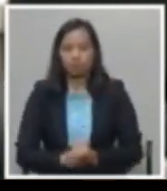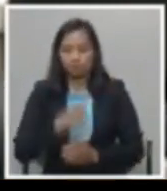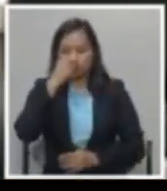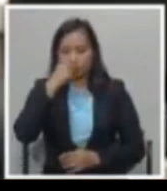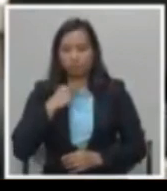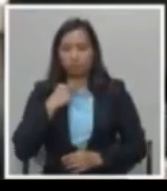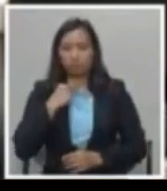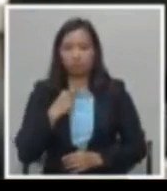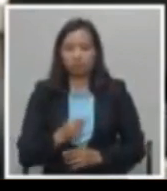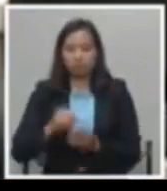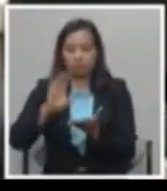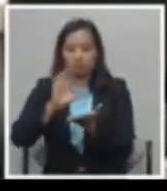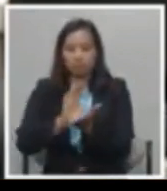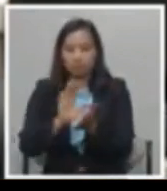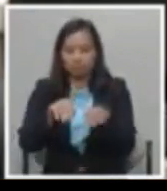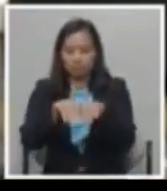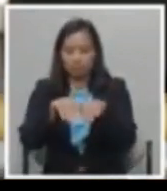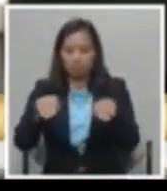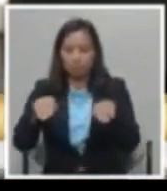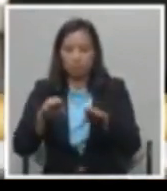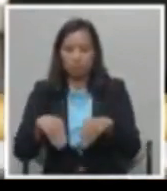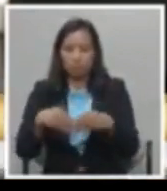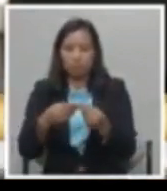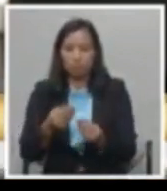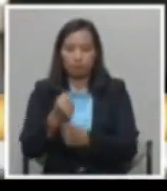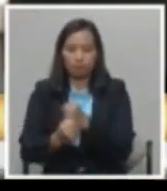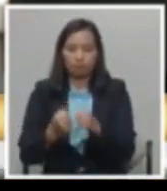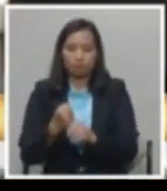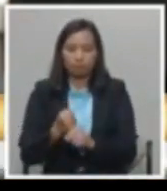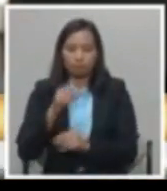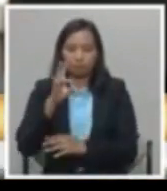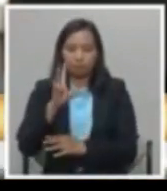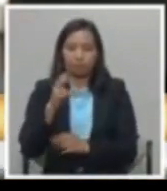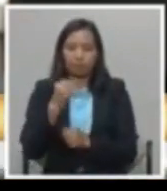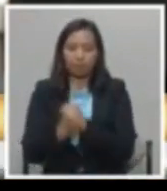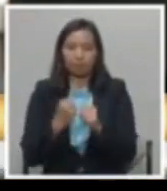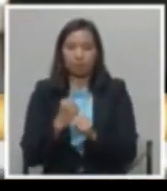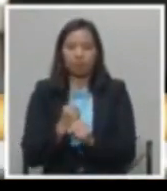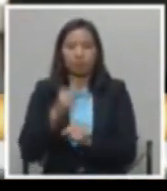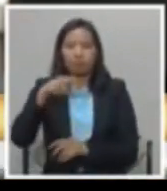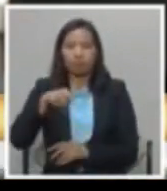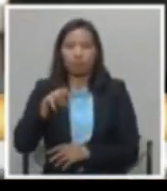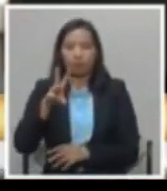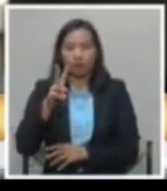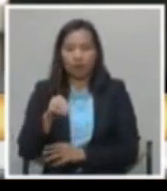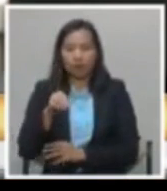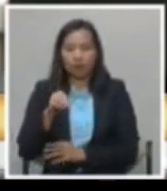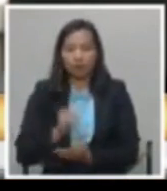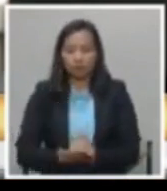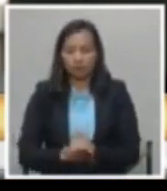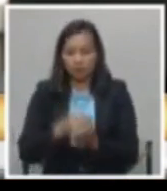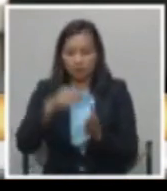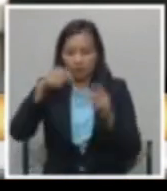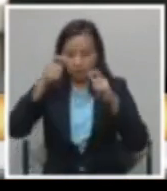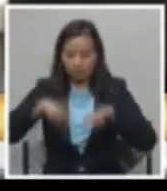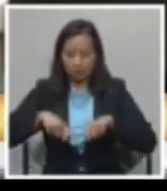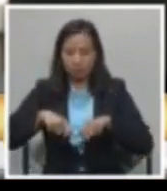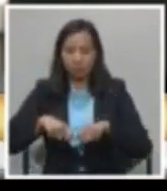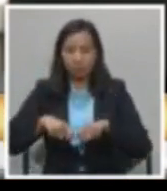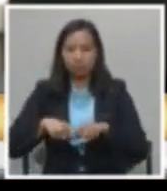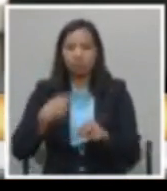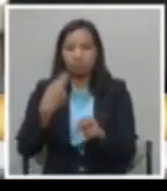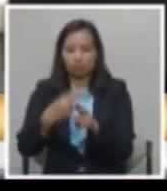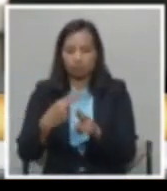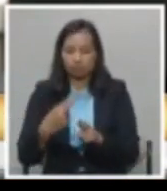ที่มีงบสมดุลให้ได้ภายใน7ปีคือภายในปี2560การลงนามนั้นเกิดขึ้นจริงน